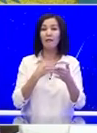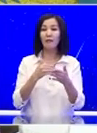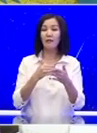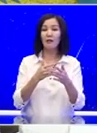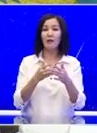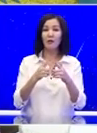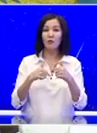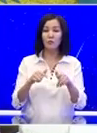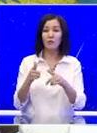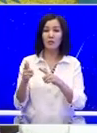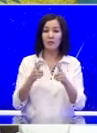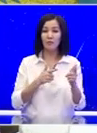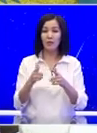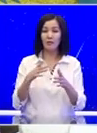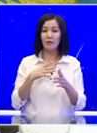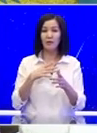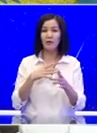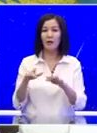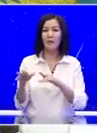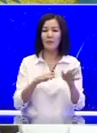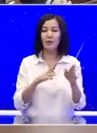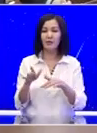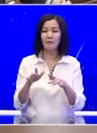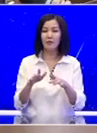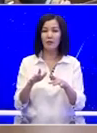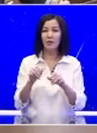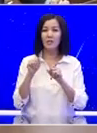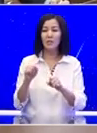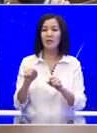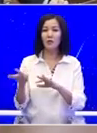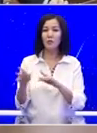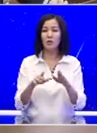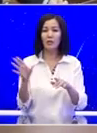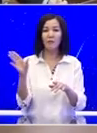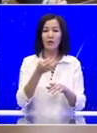Поэтому вот эти вот оперативные мероприятия все надо